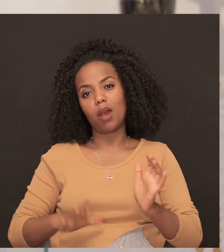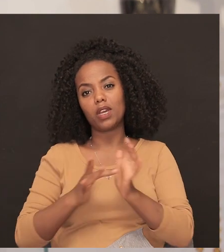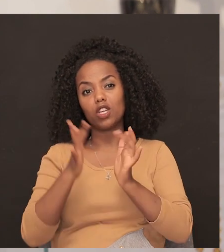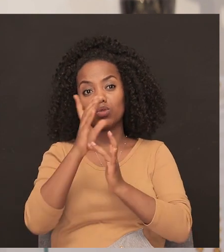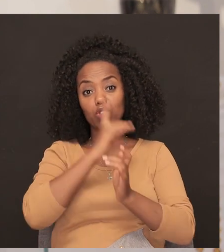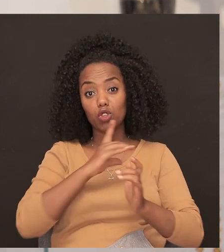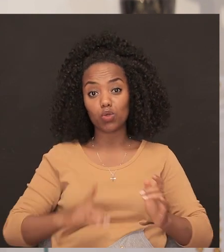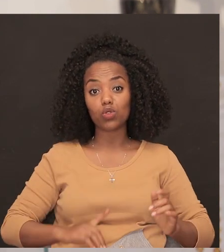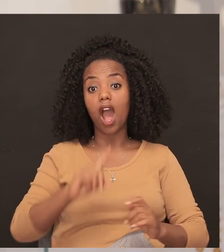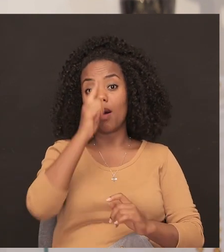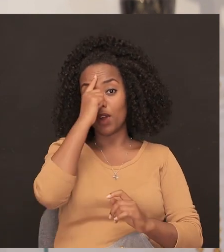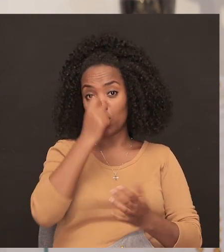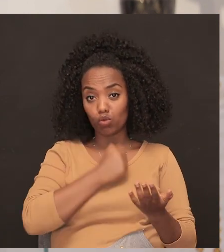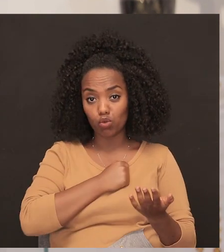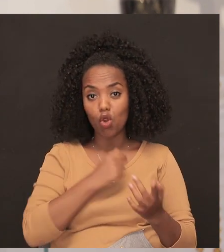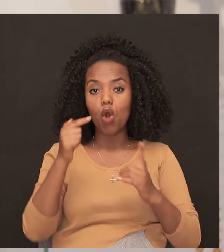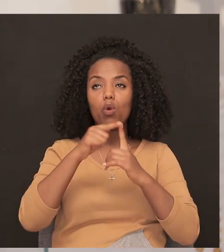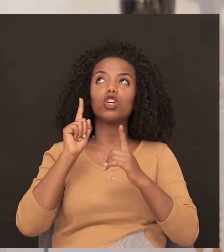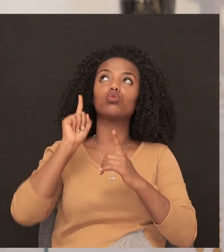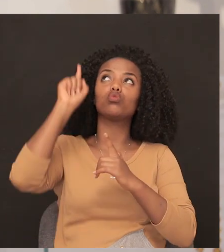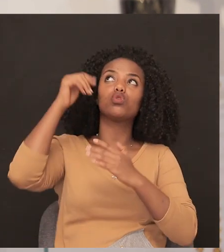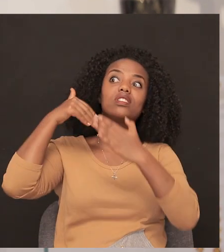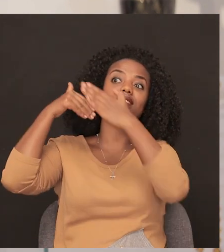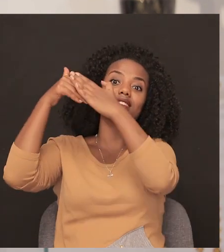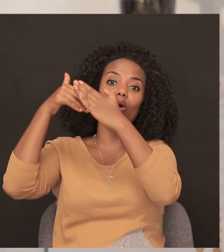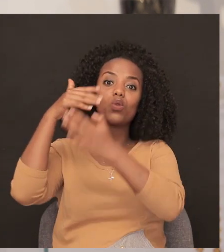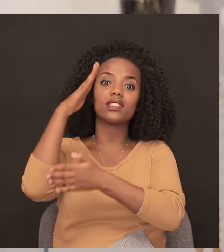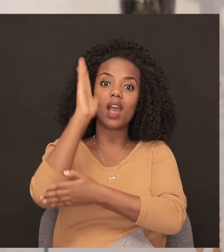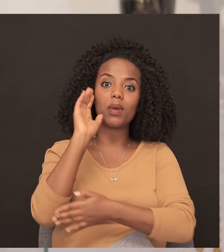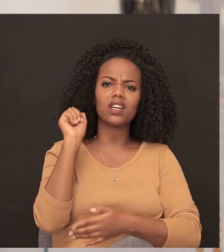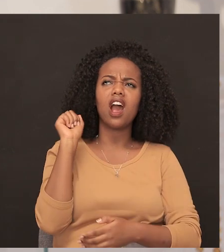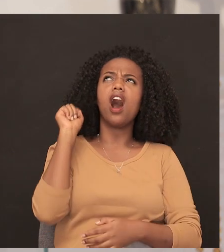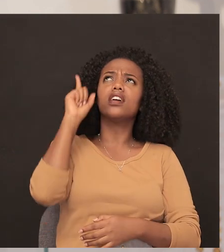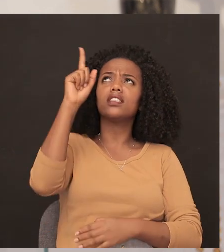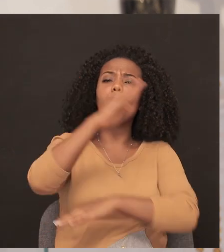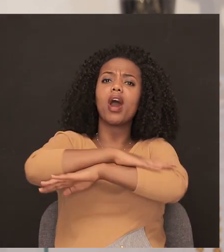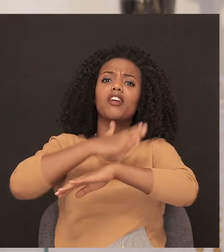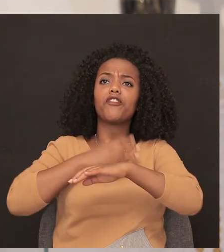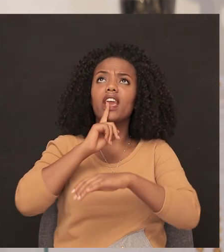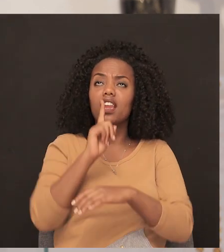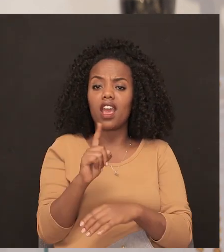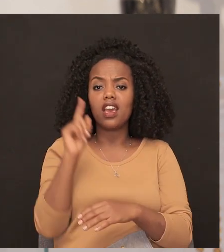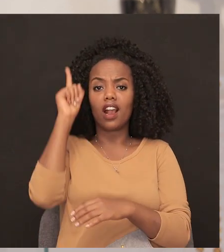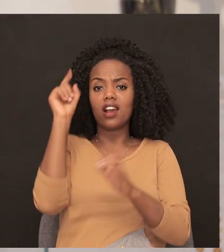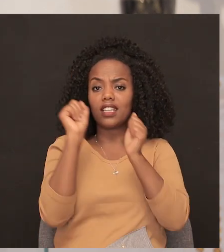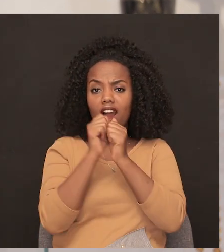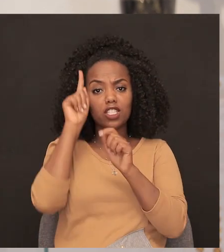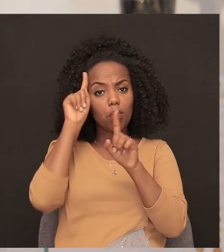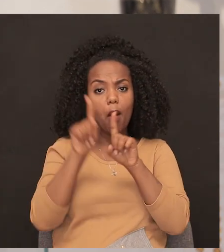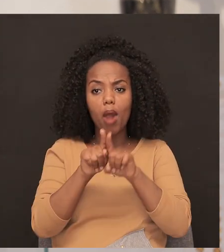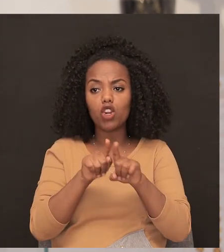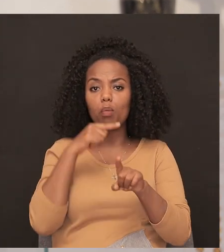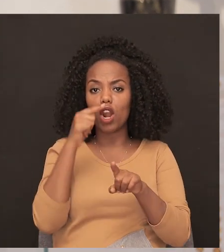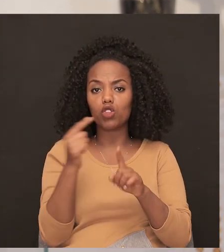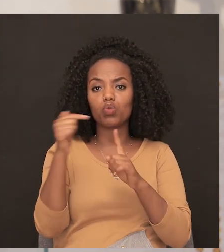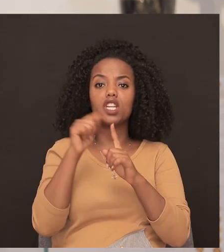በጌታ በኢየሱስ ክርስቶስ አምናችሁ ወደ እሱ ስትጠጉ እግዚአብሔርን አንተ ማረፊያዬ ነህ ካንተ ጋር